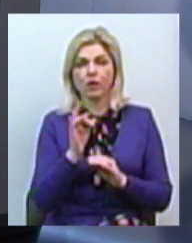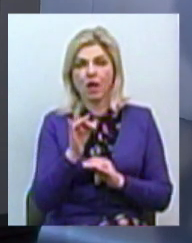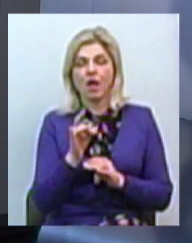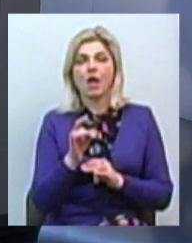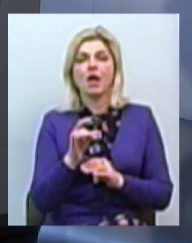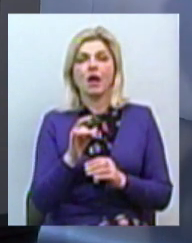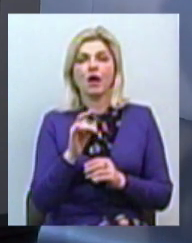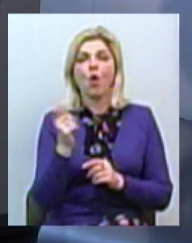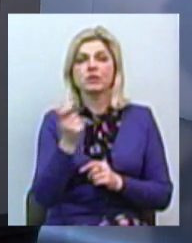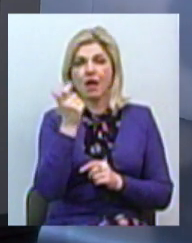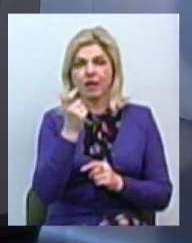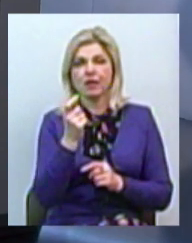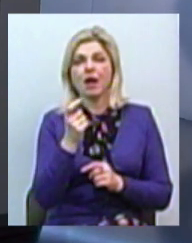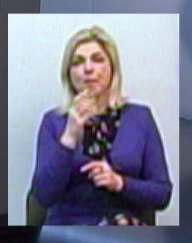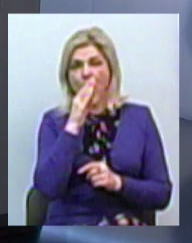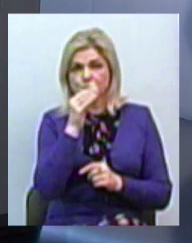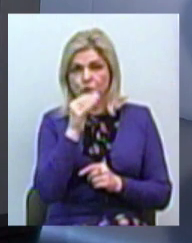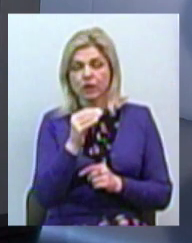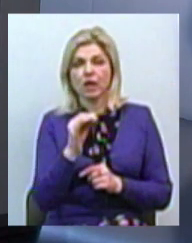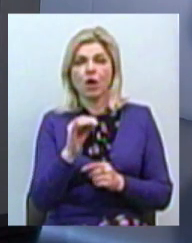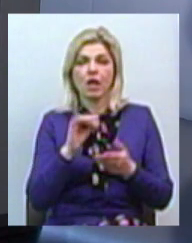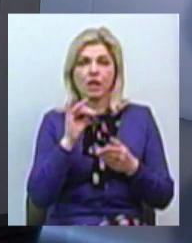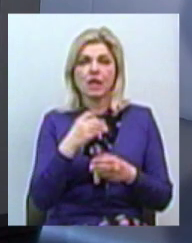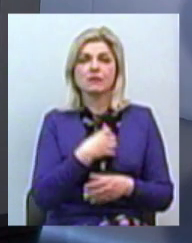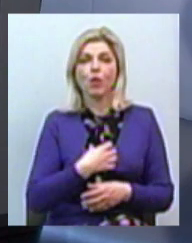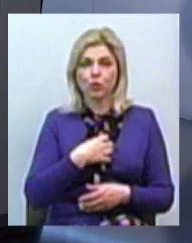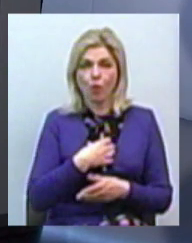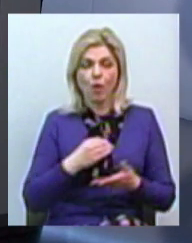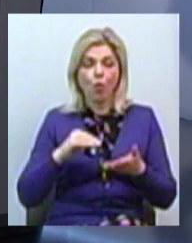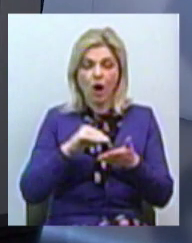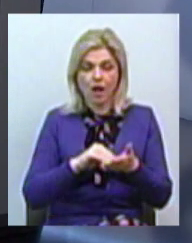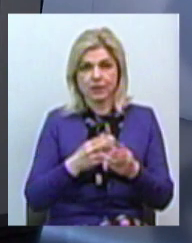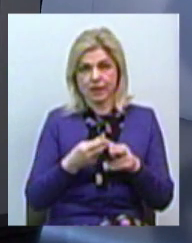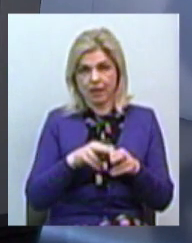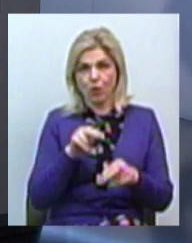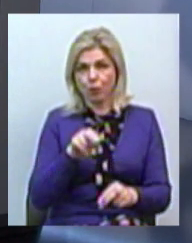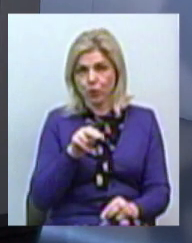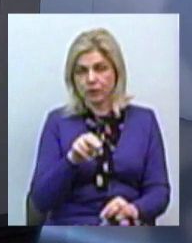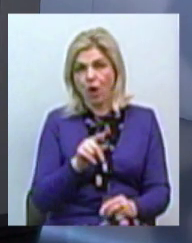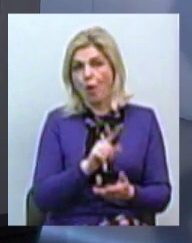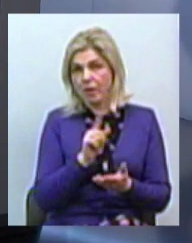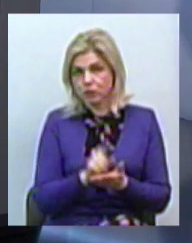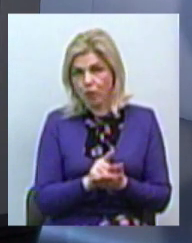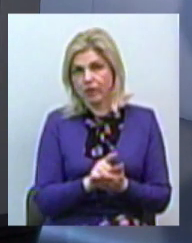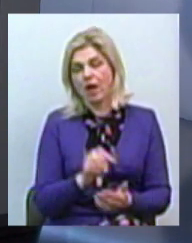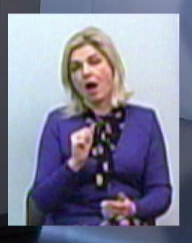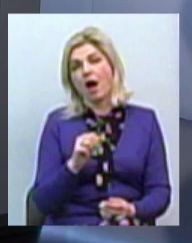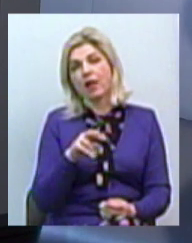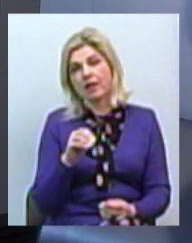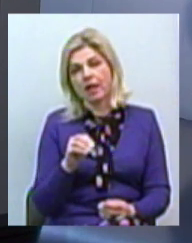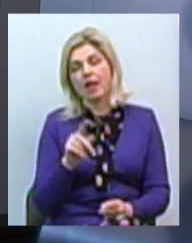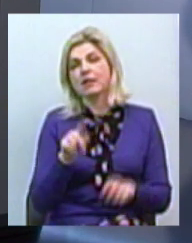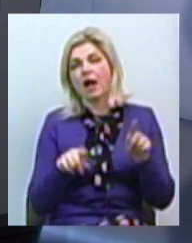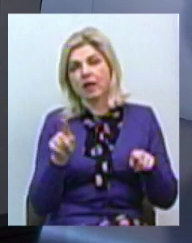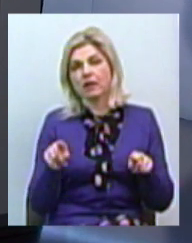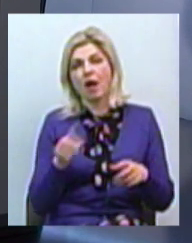та виконкомом вказано саме цей пункт як обов'язковий, але деякі